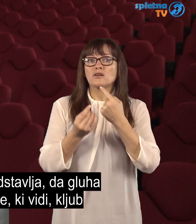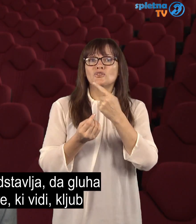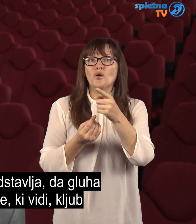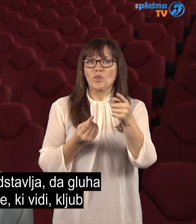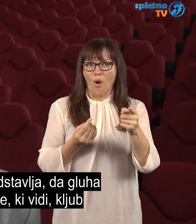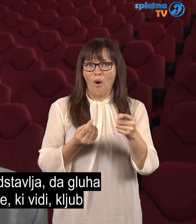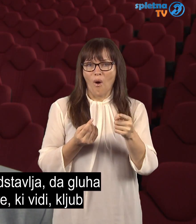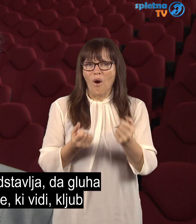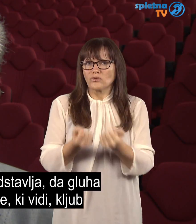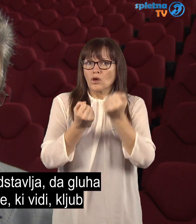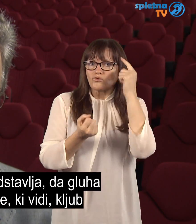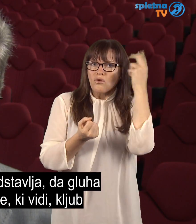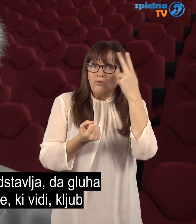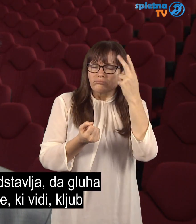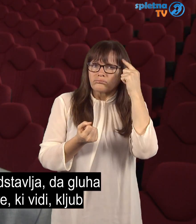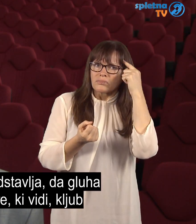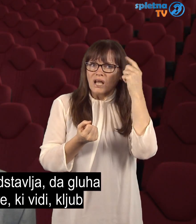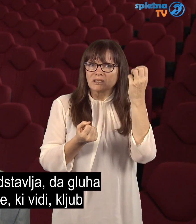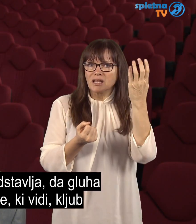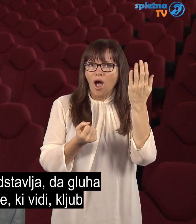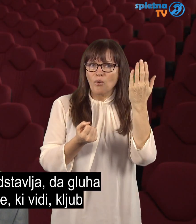Marsikdo si težko predstavlja, da